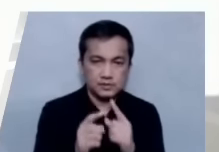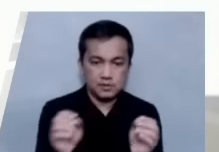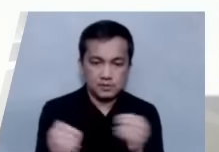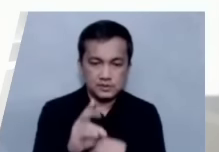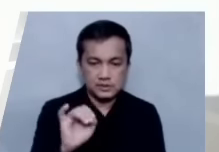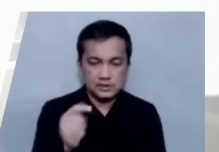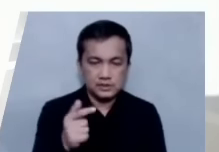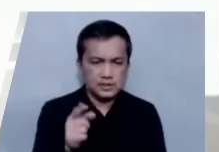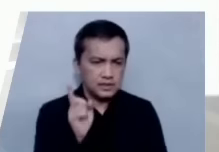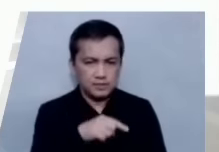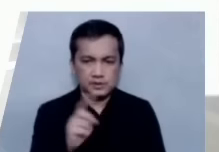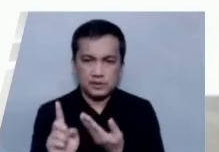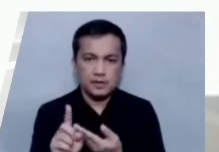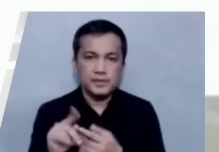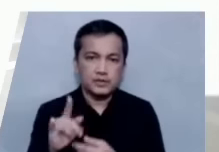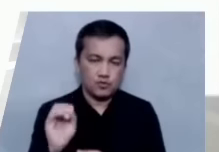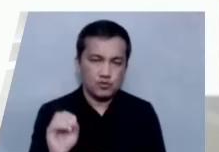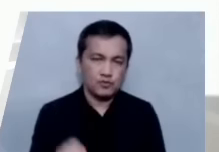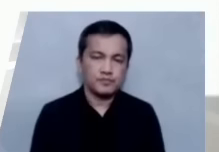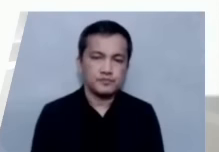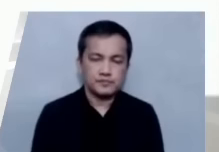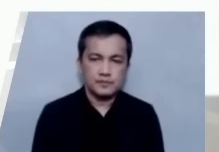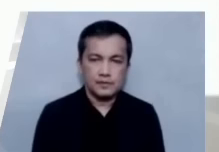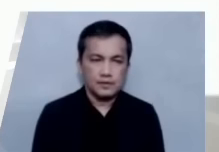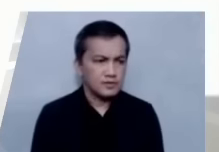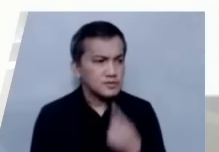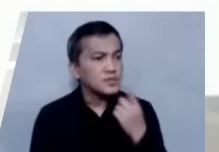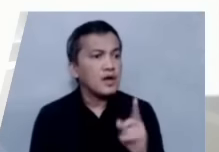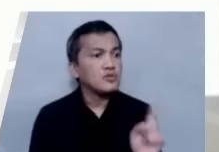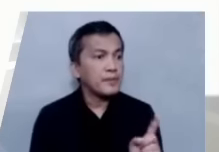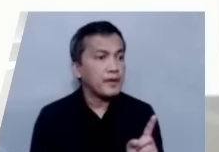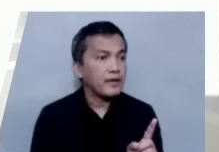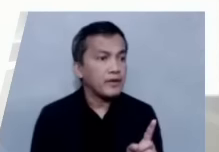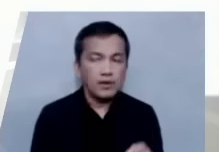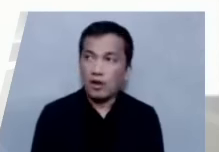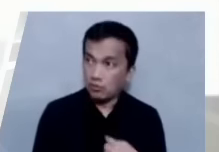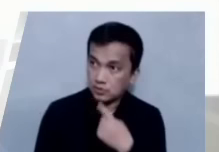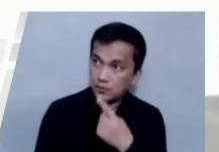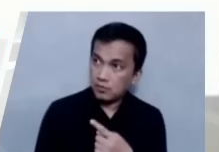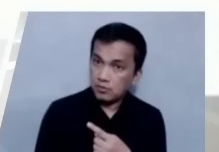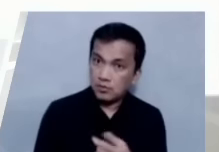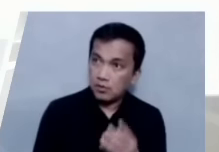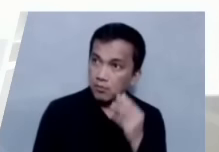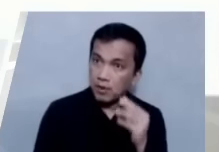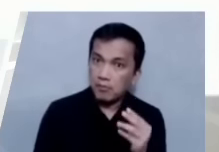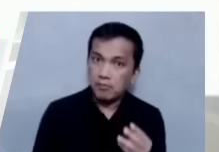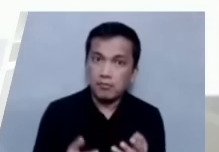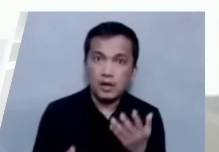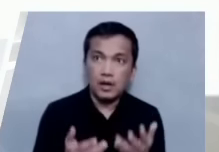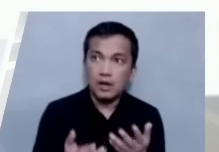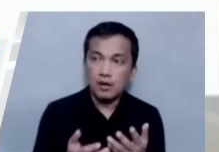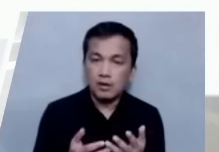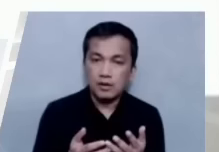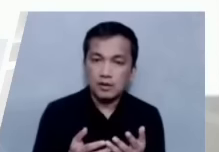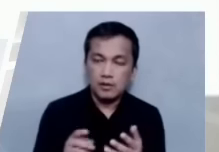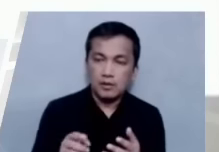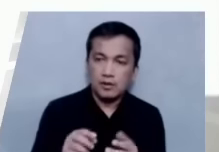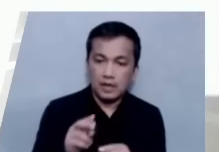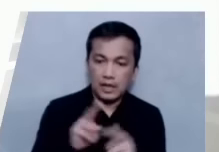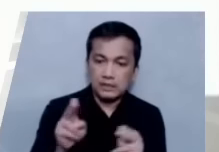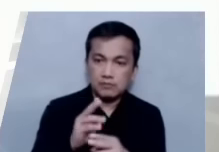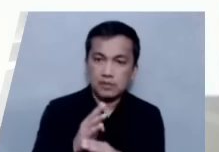Pedro. Sabi ko, ano sabi niya? Sabi ko, uy, bakit? Naku ma'am, baka ma-unlock na ako.